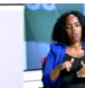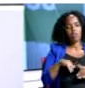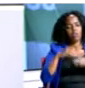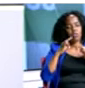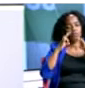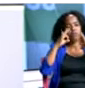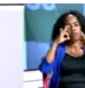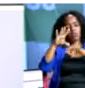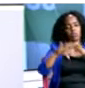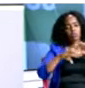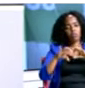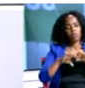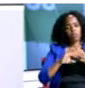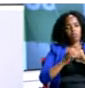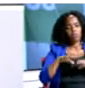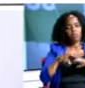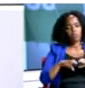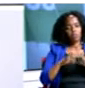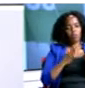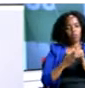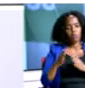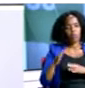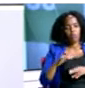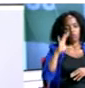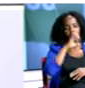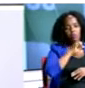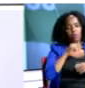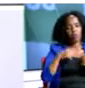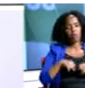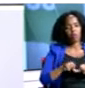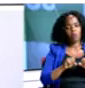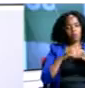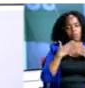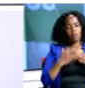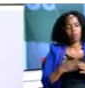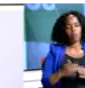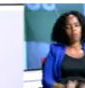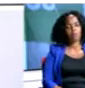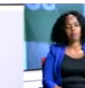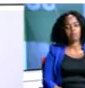ተከተም ሶፍታይሰን ሁንዳፍ ገለተ ገልቻ አኒ ኮፒ አስመረቲን ጥሙራ ሆራቡላ ፈያታ